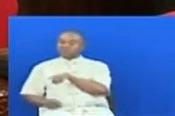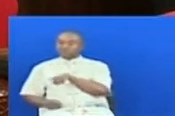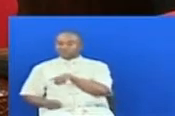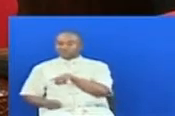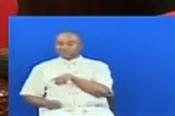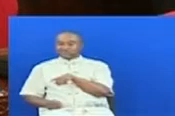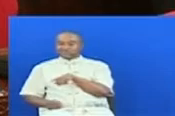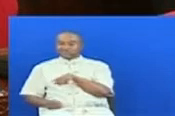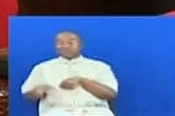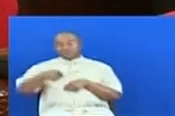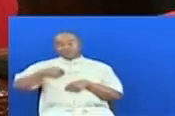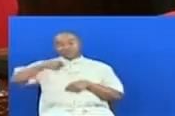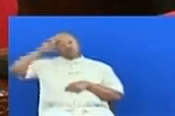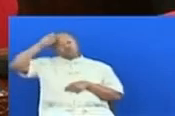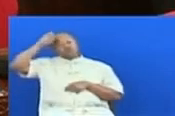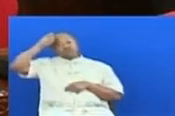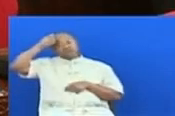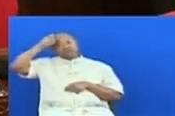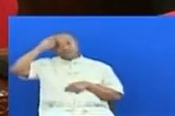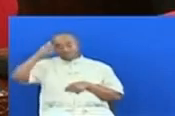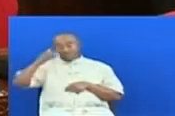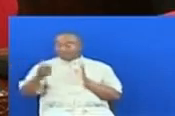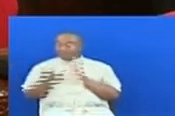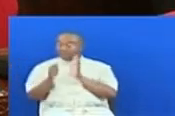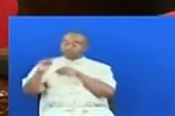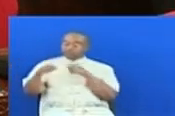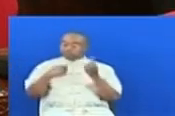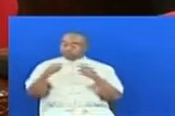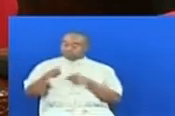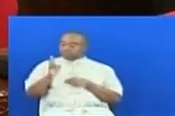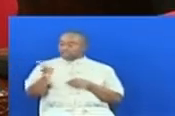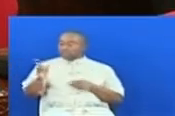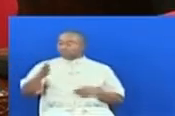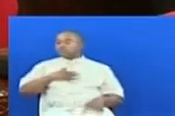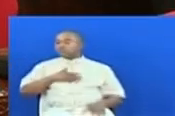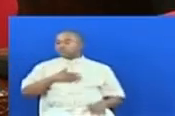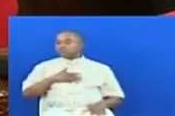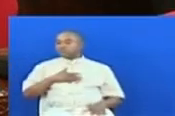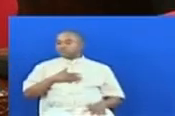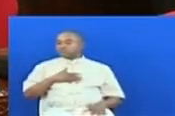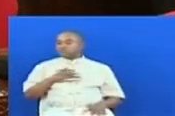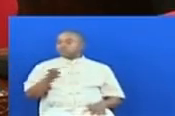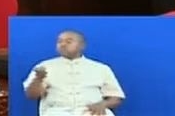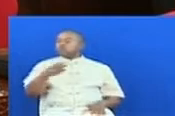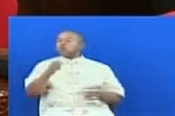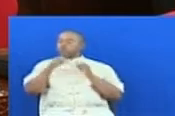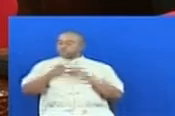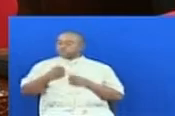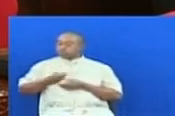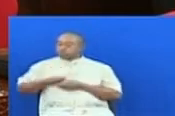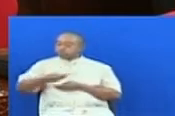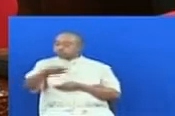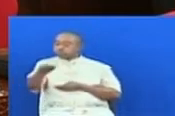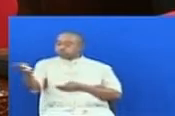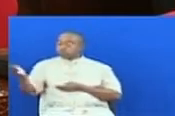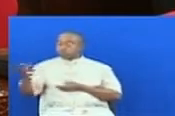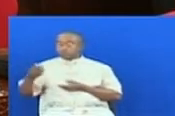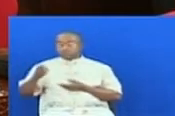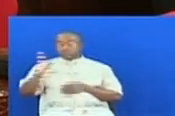na mimi nakumbuka nilikuwa nikigombana na halmashauri yangu kwamba atoe mikopo hiyo, mpaka siku moja